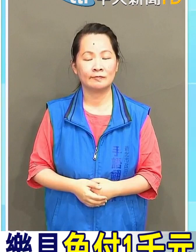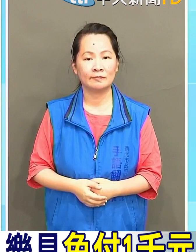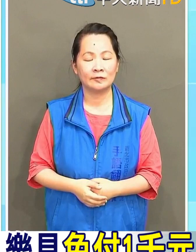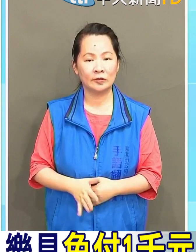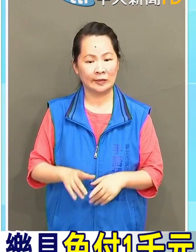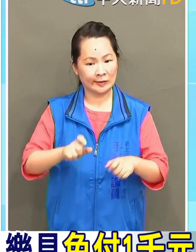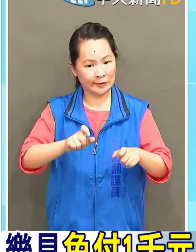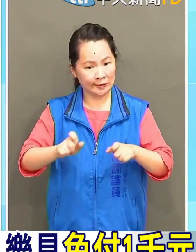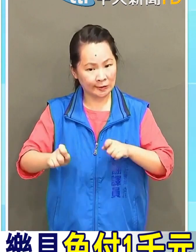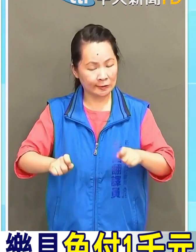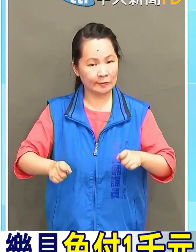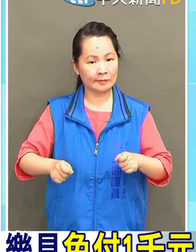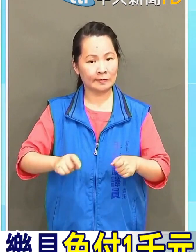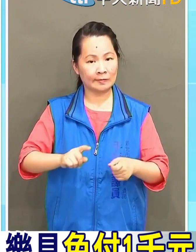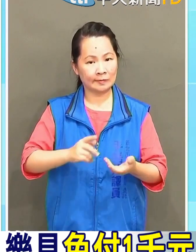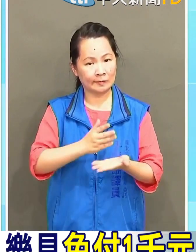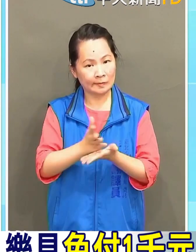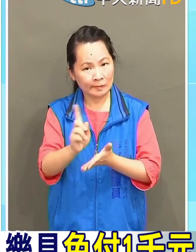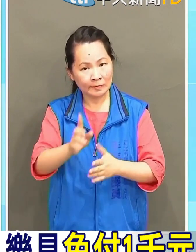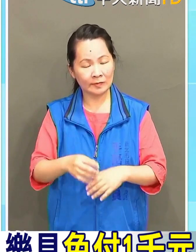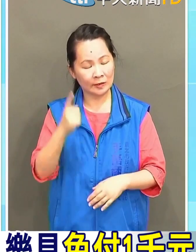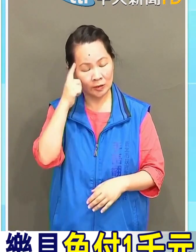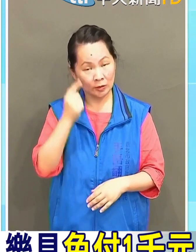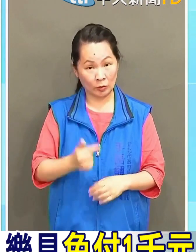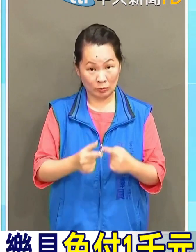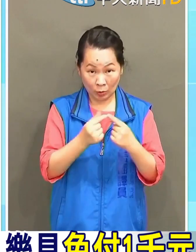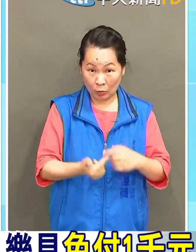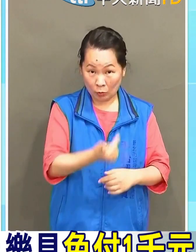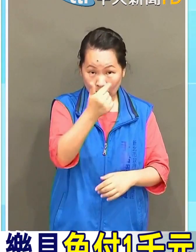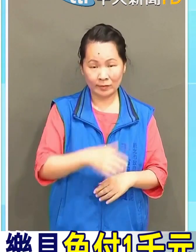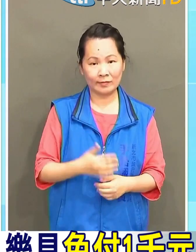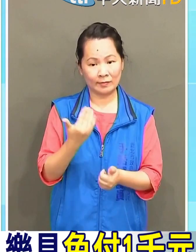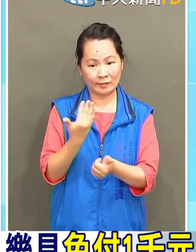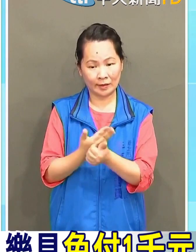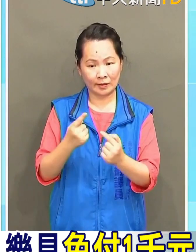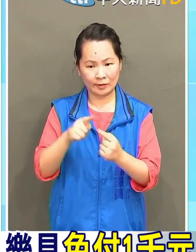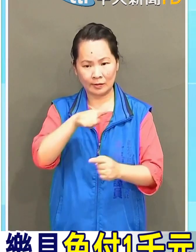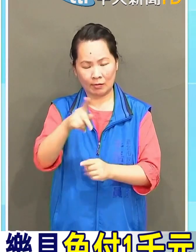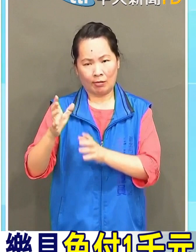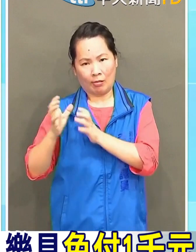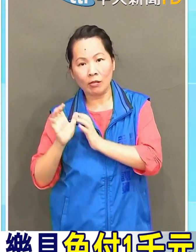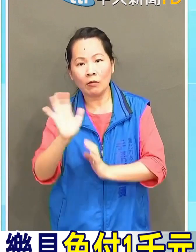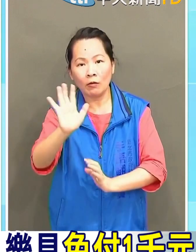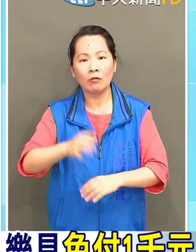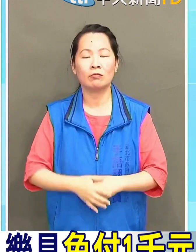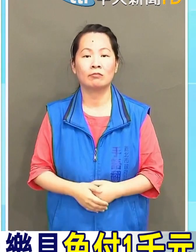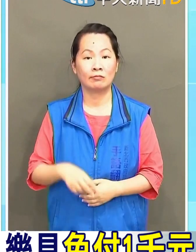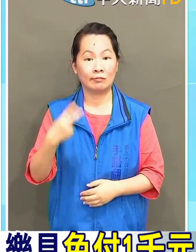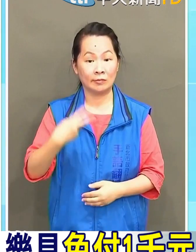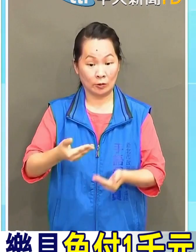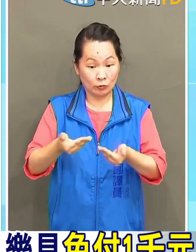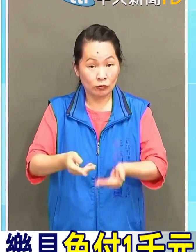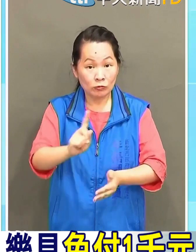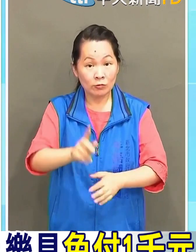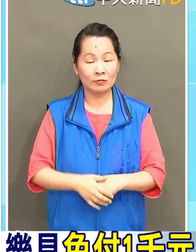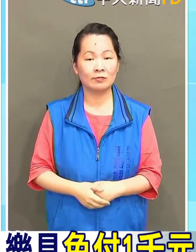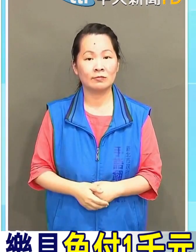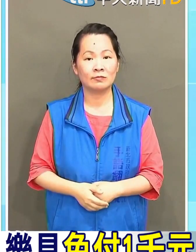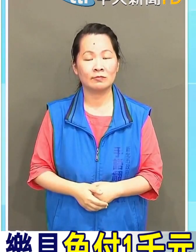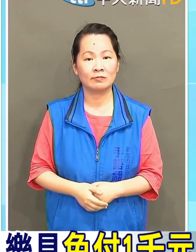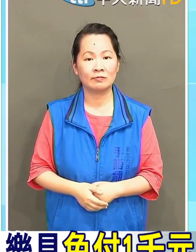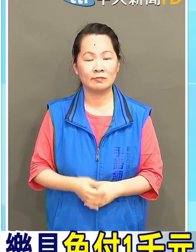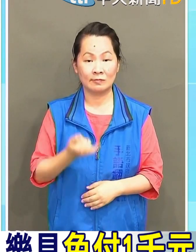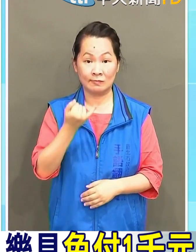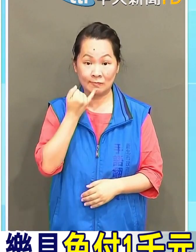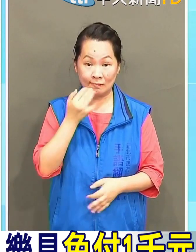方式，只要赶快，而且不要让民众负担，更重要，能够把市民经济的经济